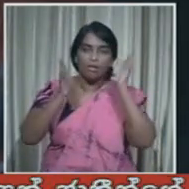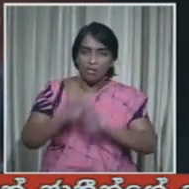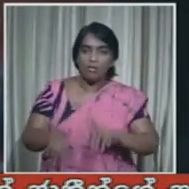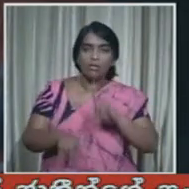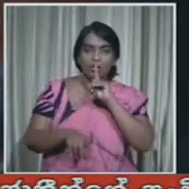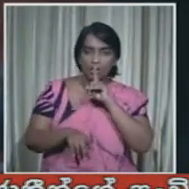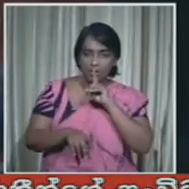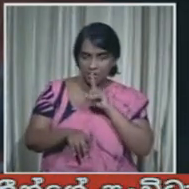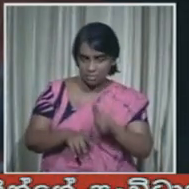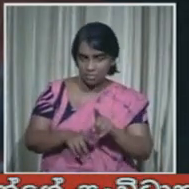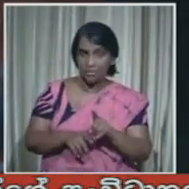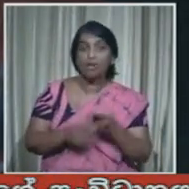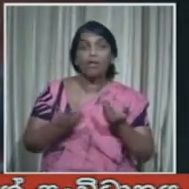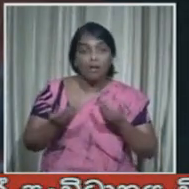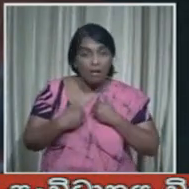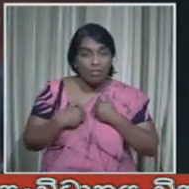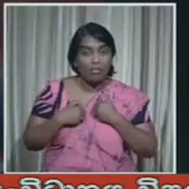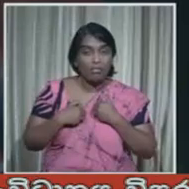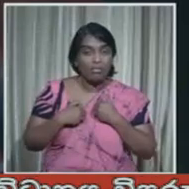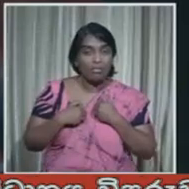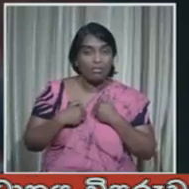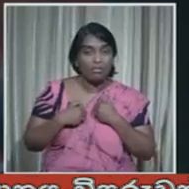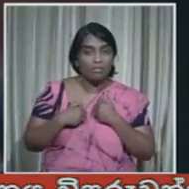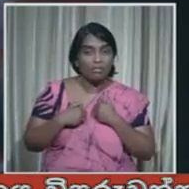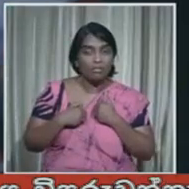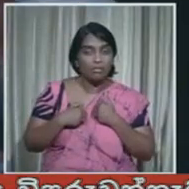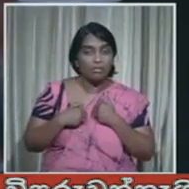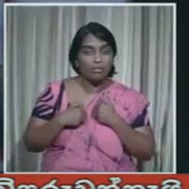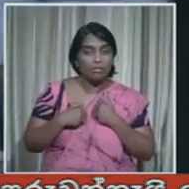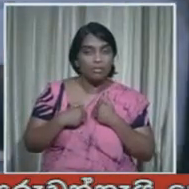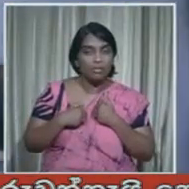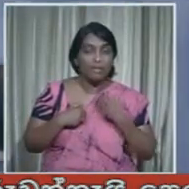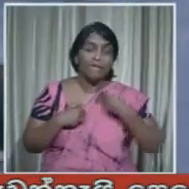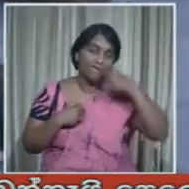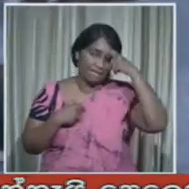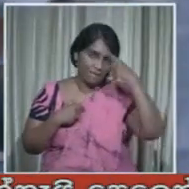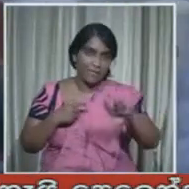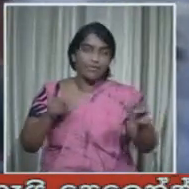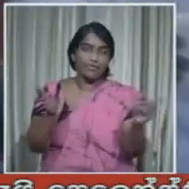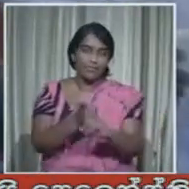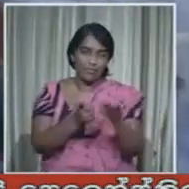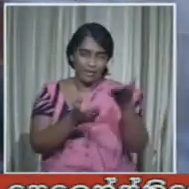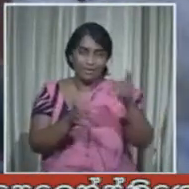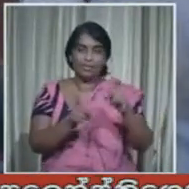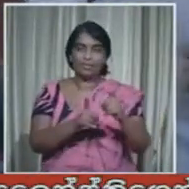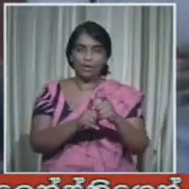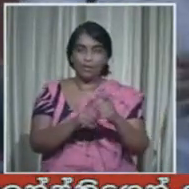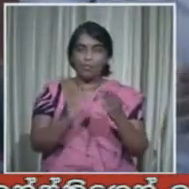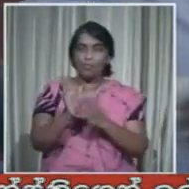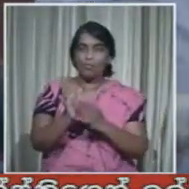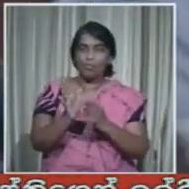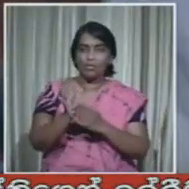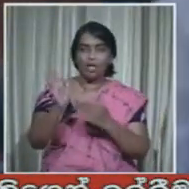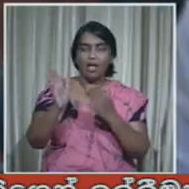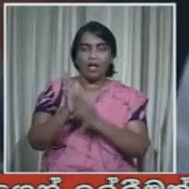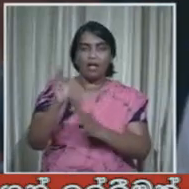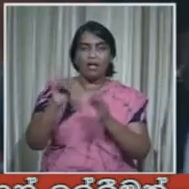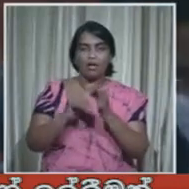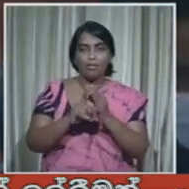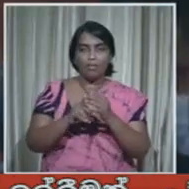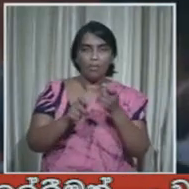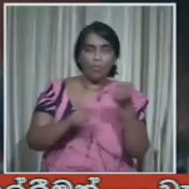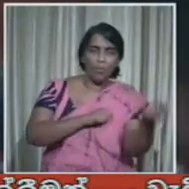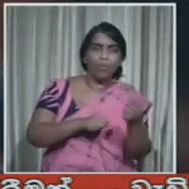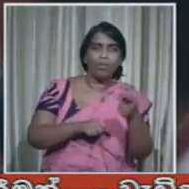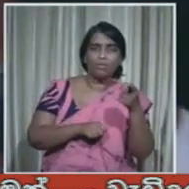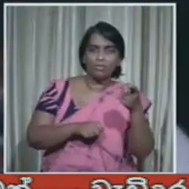හරිද අපි අපේ අපි දැක්ක මෙතනත් ප්‍රචණ්ඩත්වය මේ මුජිබර් රවුමාන් මන්ත්‍රීවරයාට කවුද පහර දෙන්නේ